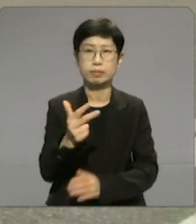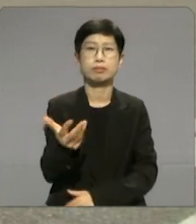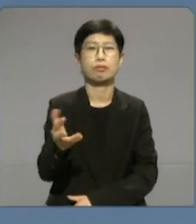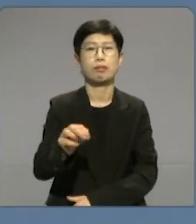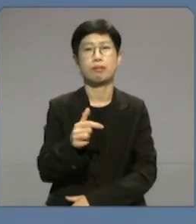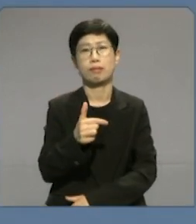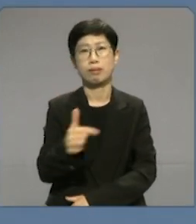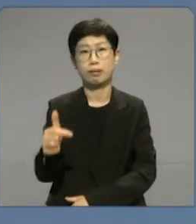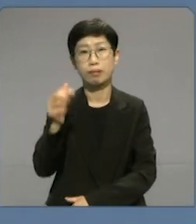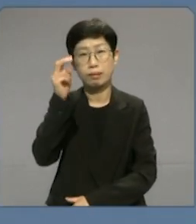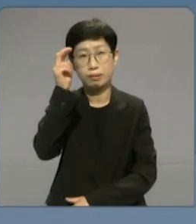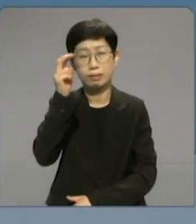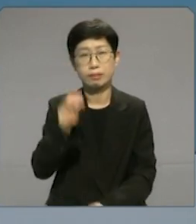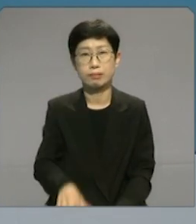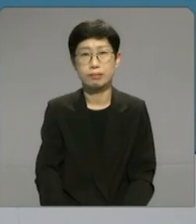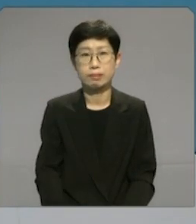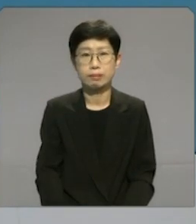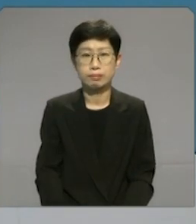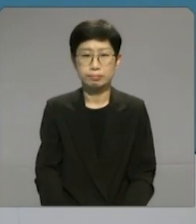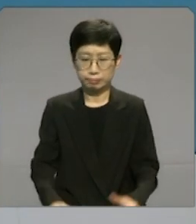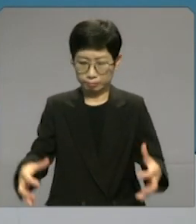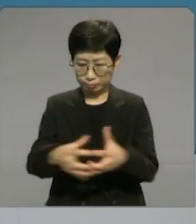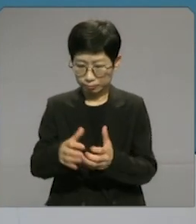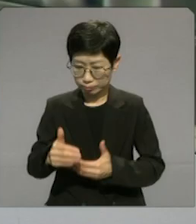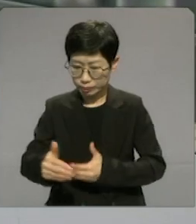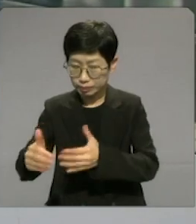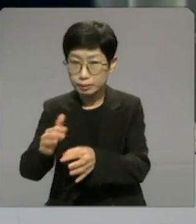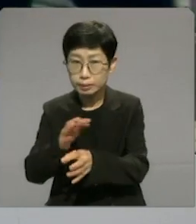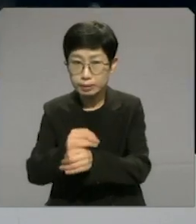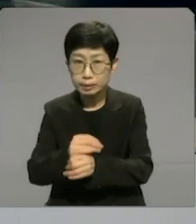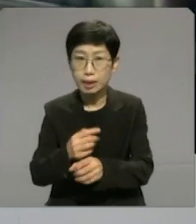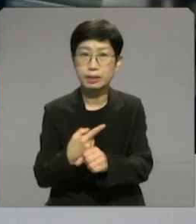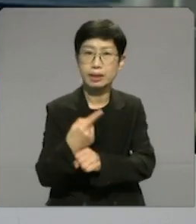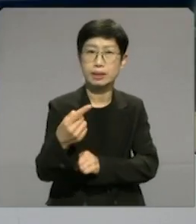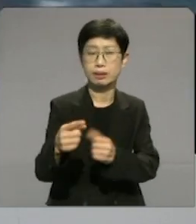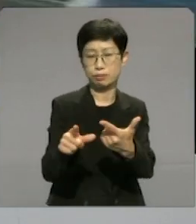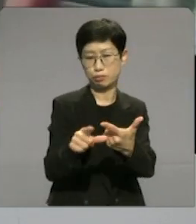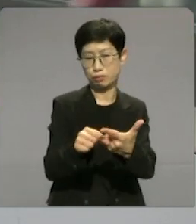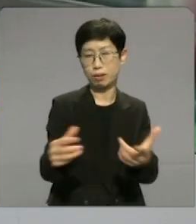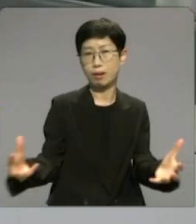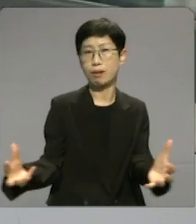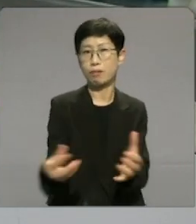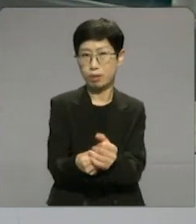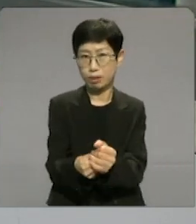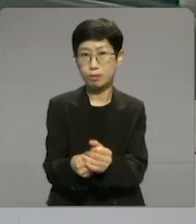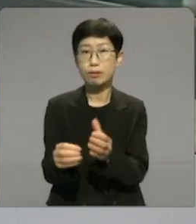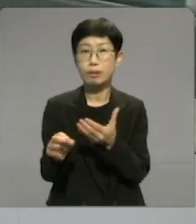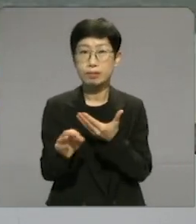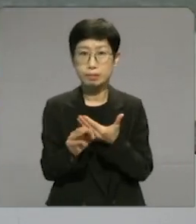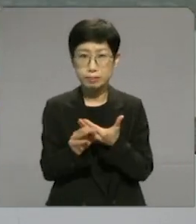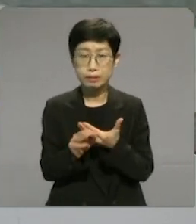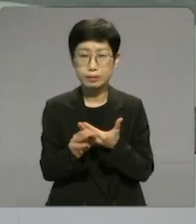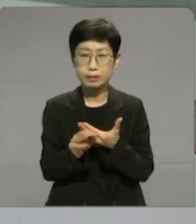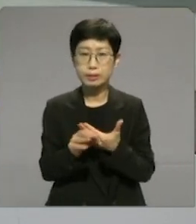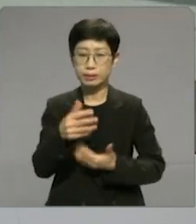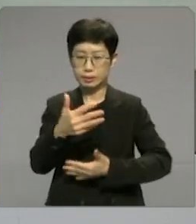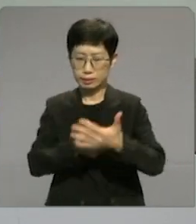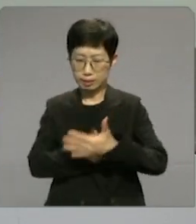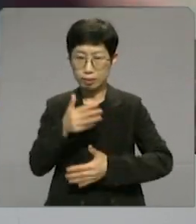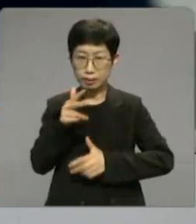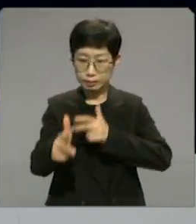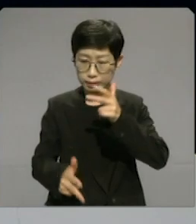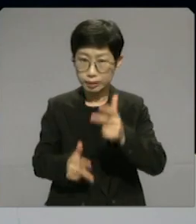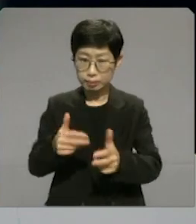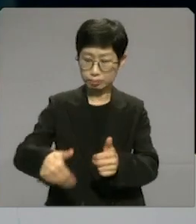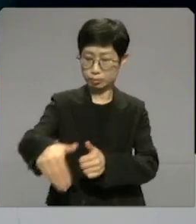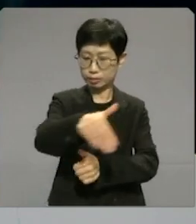것으로 추산되는데요. 합병 절차는 내년 상반기에 마무리될 예정으로 합병이 완료되면 할리우드 영화 산업